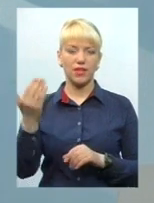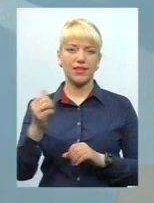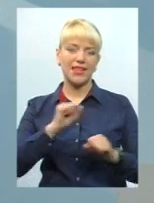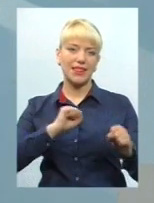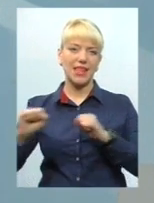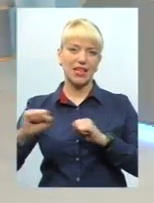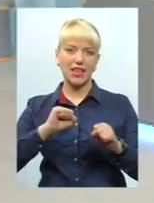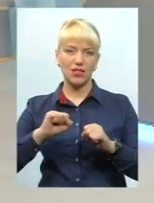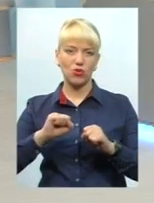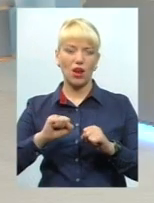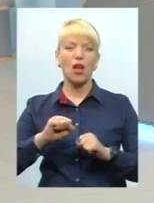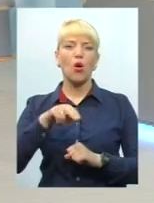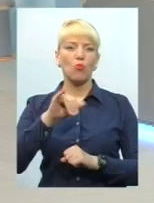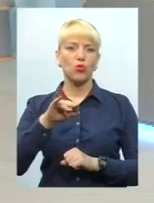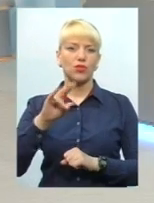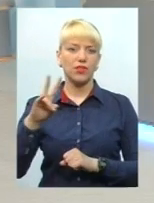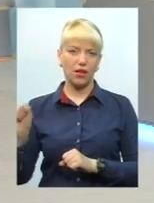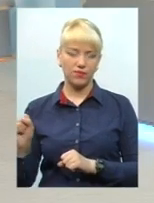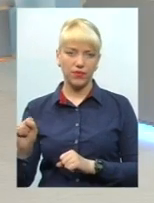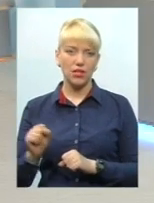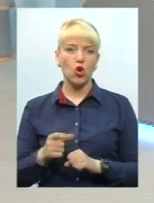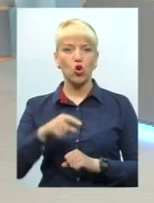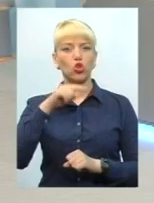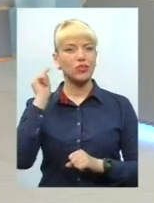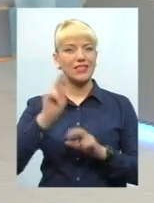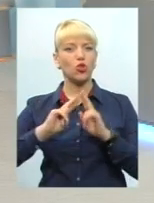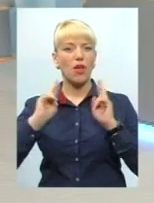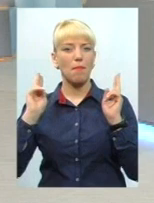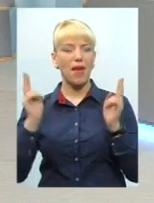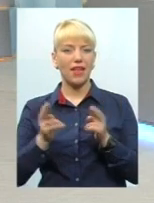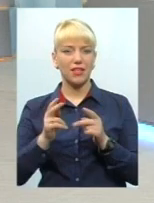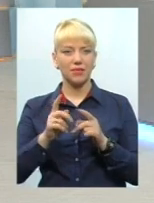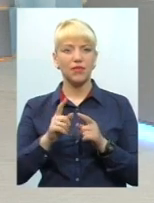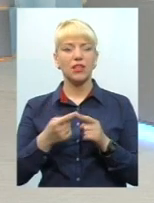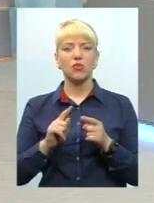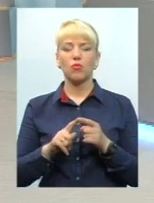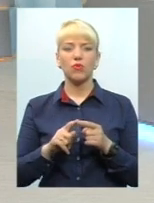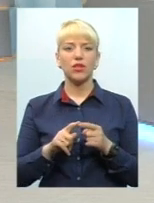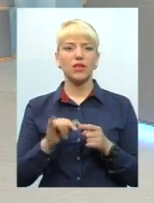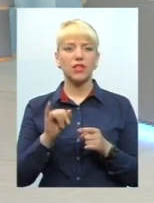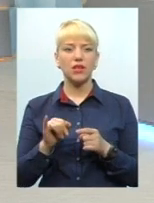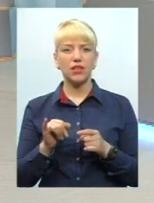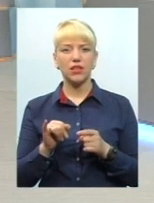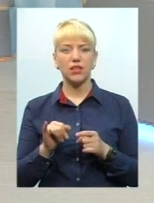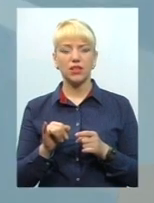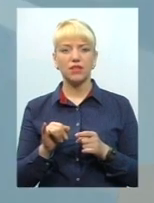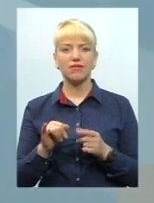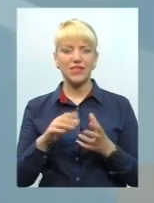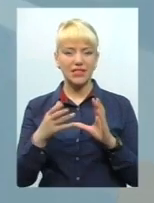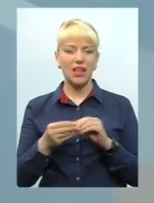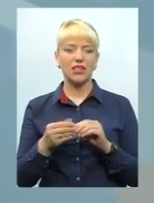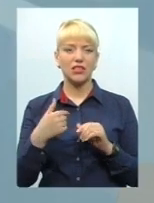диктатора сьогодні Путіна, от Російської імперії, ми можемо, вона перетворюється дуже активно на імперію, її диктатора Путіна. І взагалі я